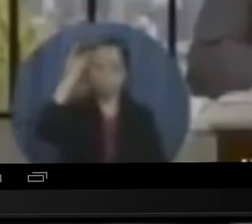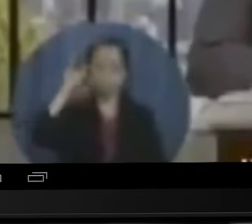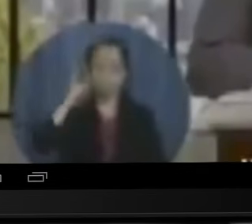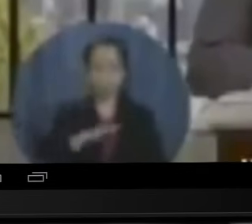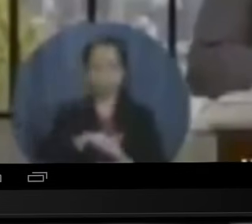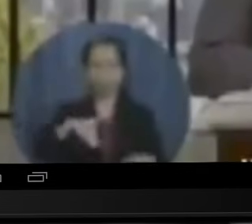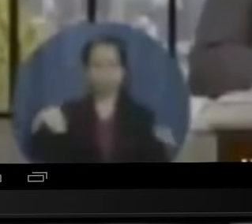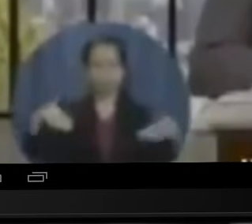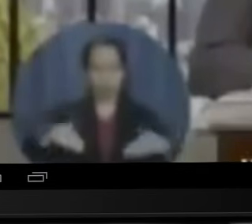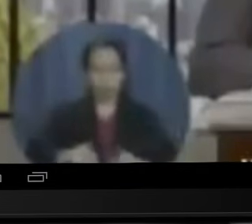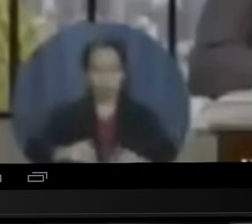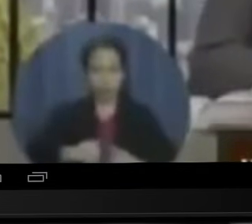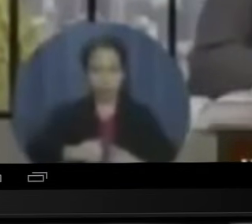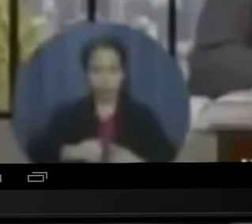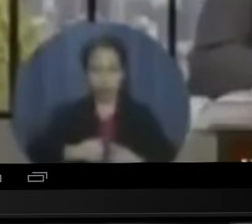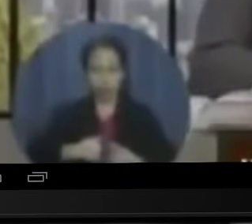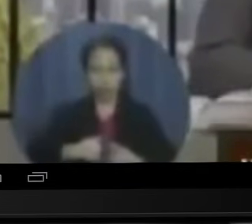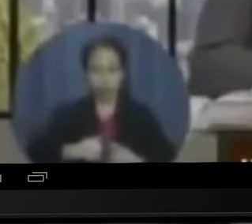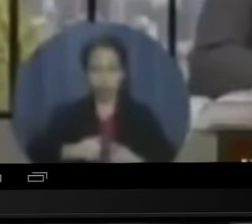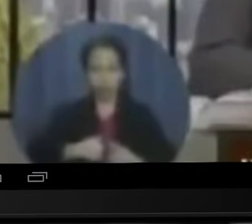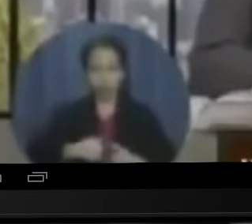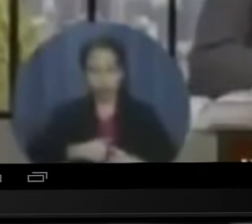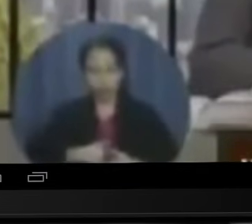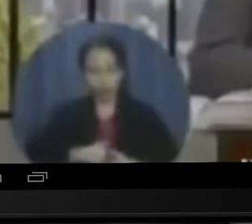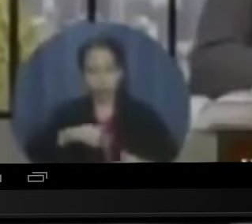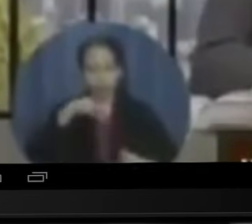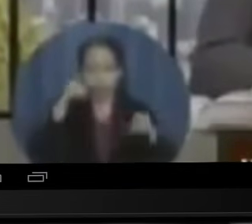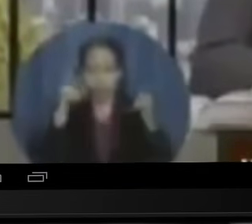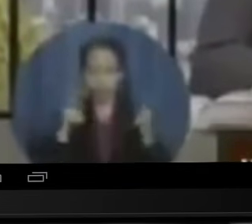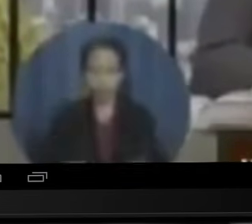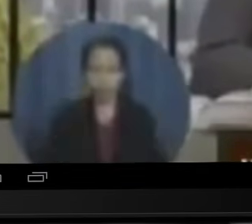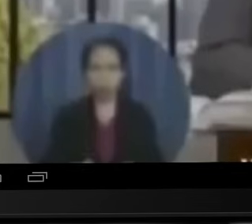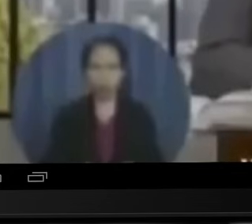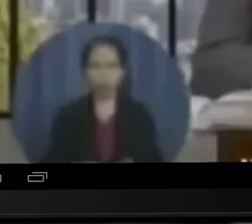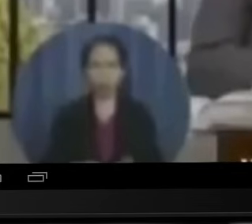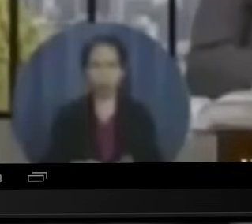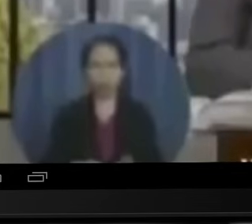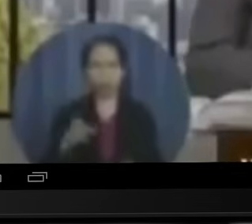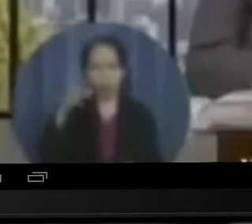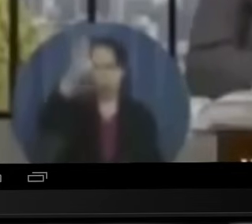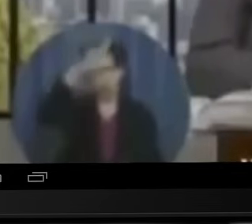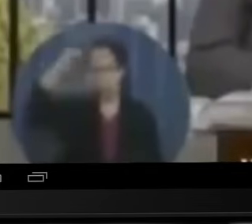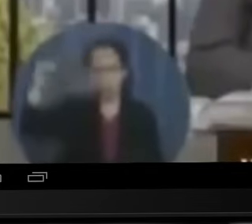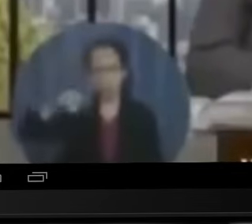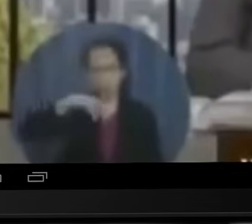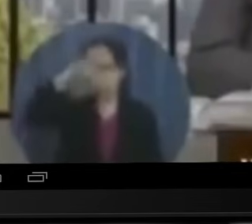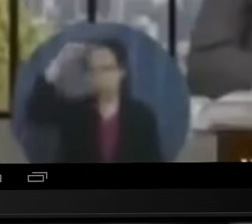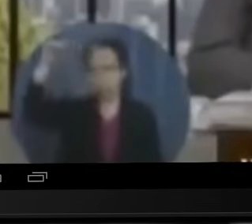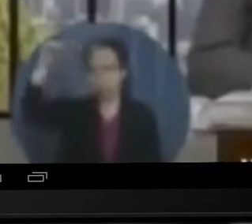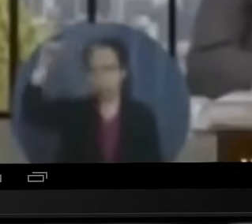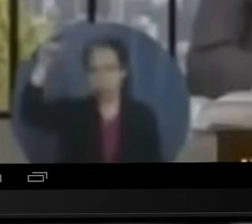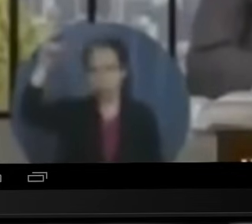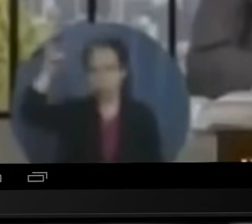tawag doon, hayop. No? Hindi tao yun eh. Hindi tao yun.